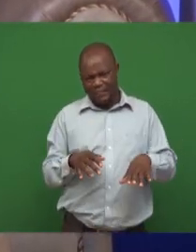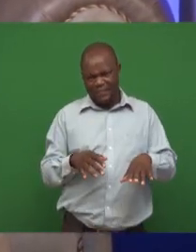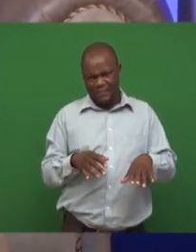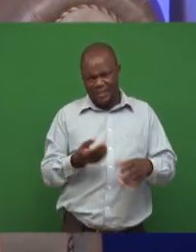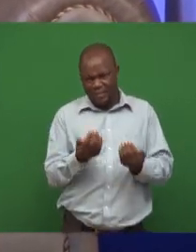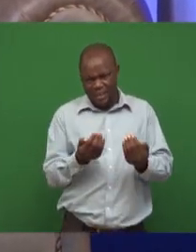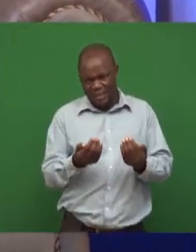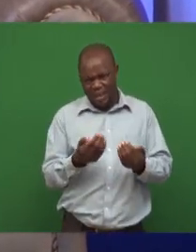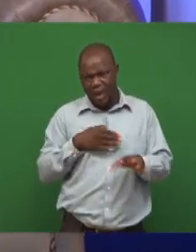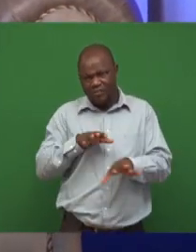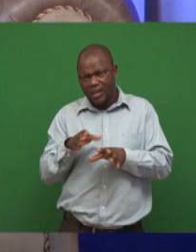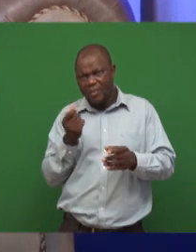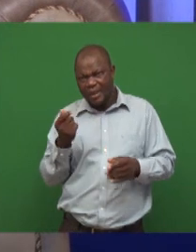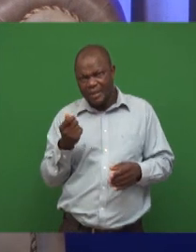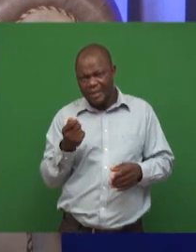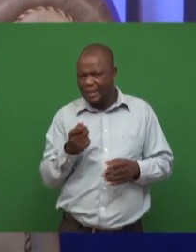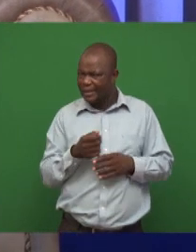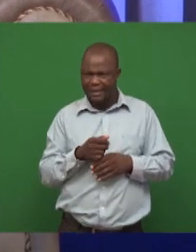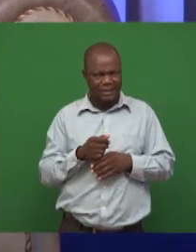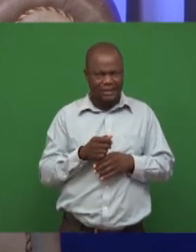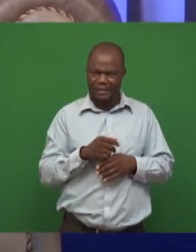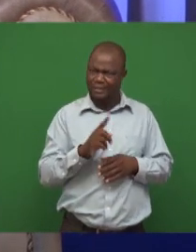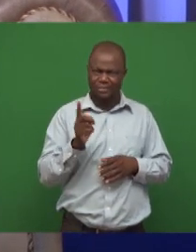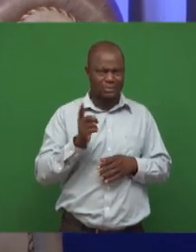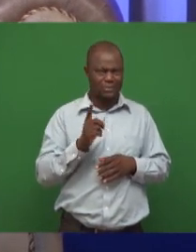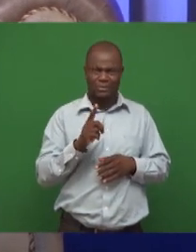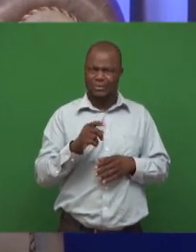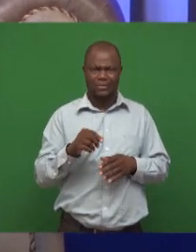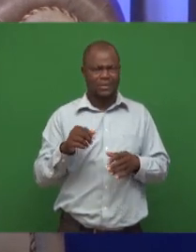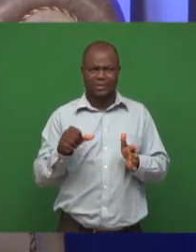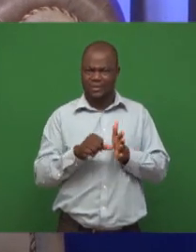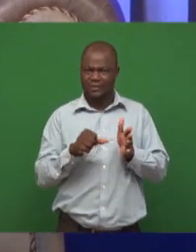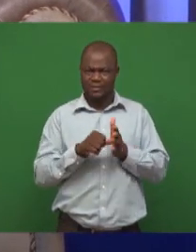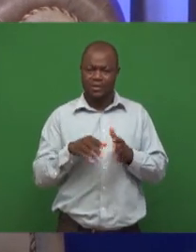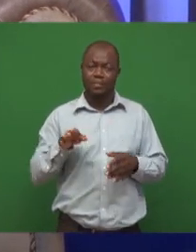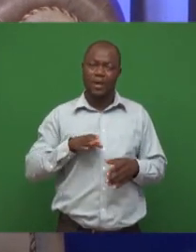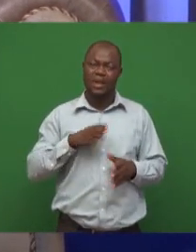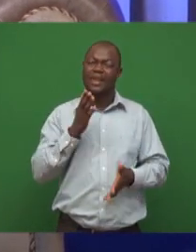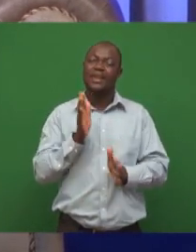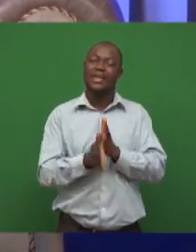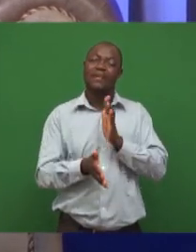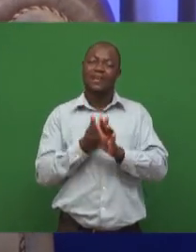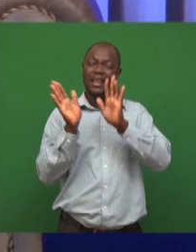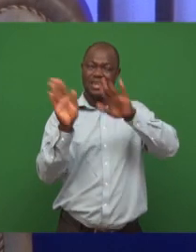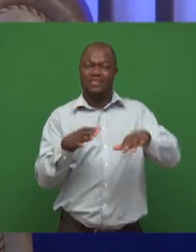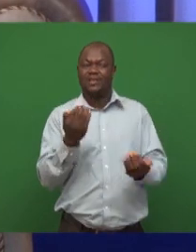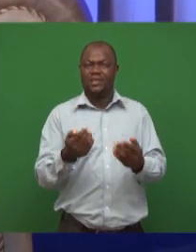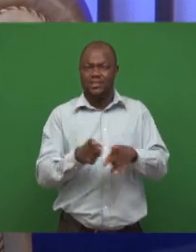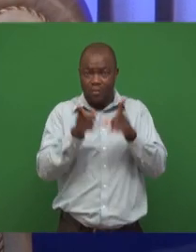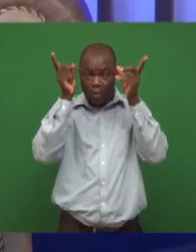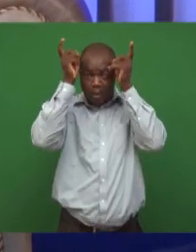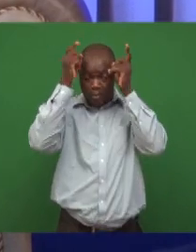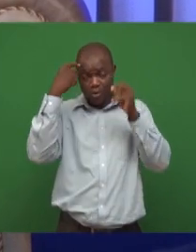kutsvaga mari aiwa vadiwa vatariri kunyange zvisiyo zvatiri kukurukura pamusoro mai avarase mwana hatingakundwe